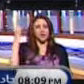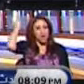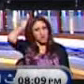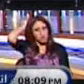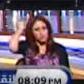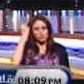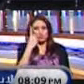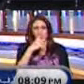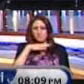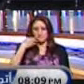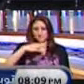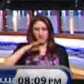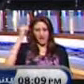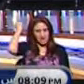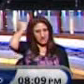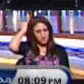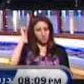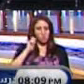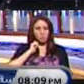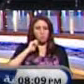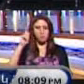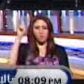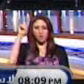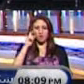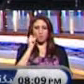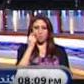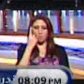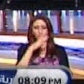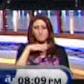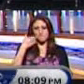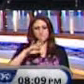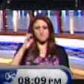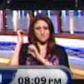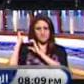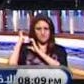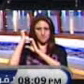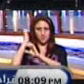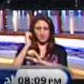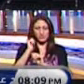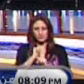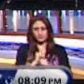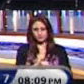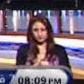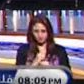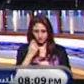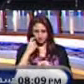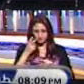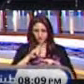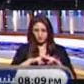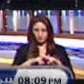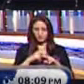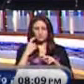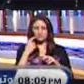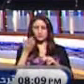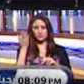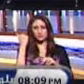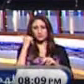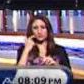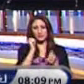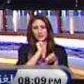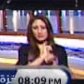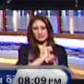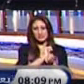جثمان المواطن عزت حكيم عطالله اللي توفي بعد احتجازه مع عدد من المواطنين المصريين في